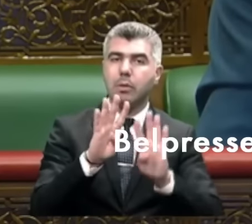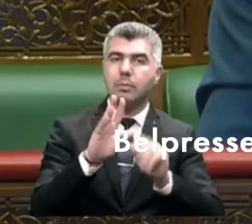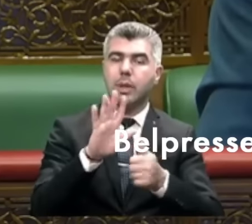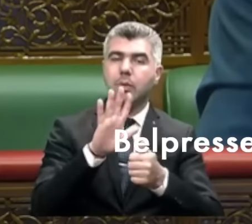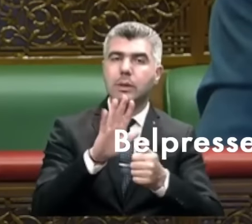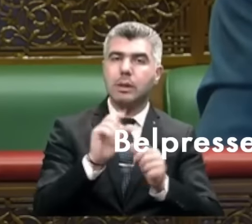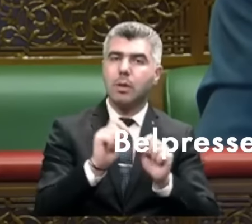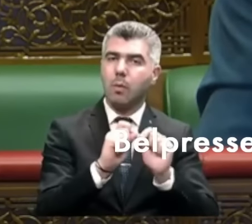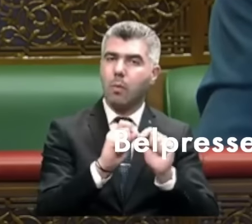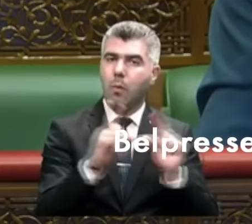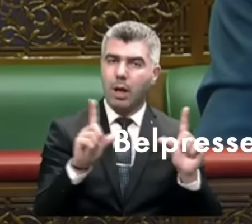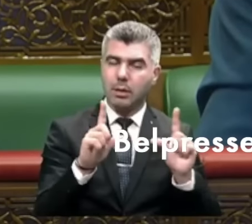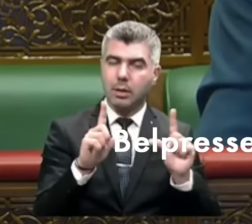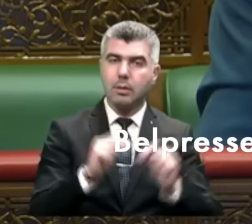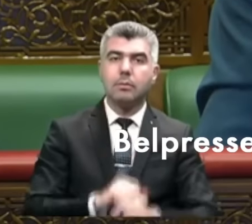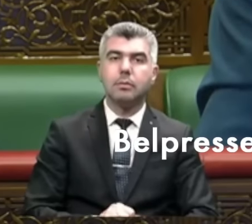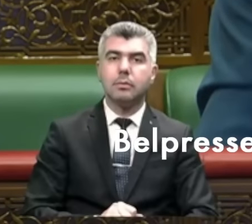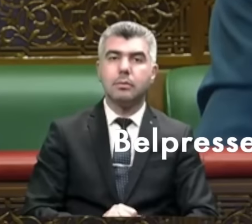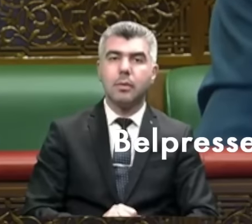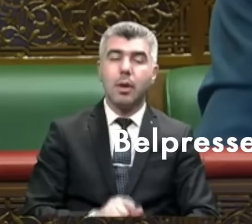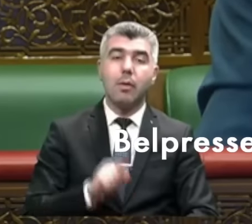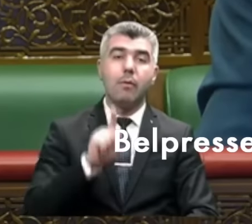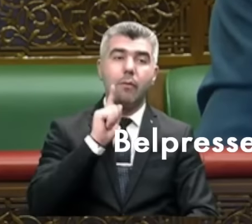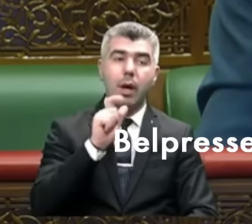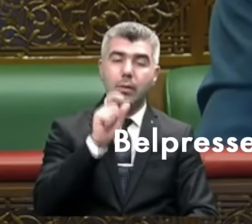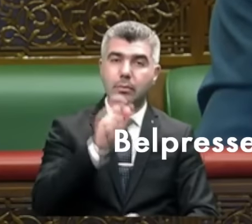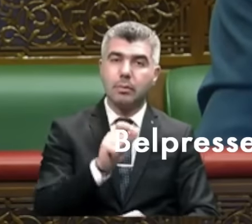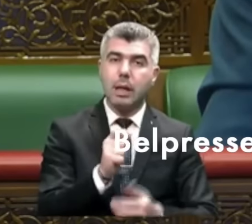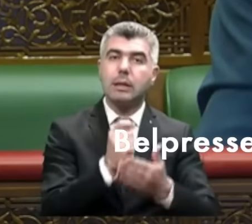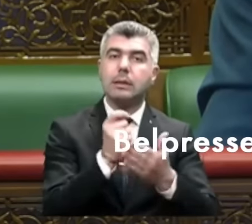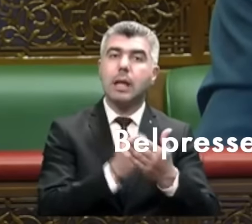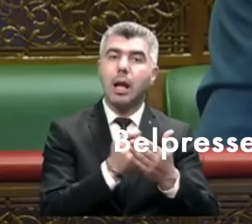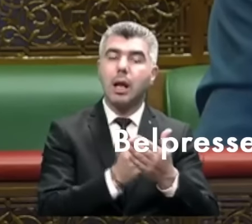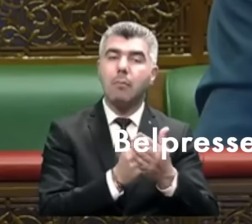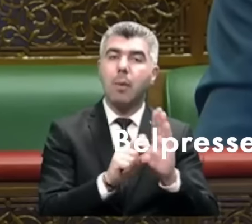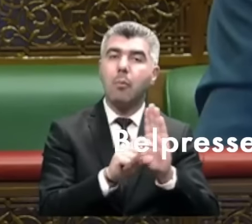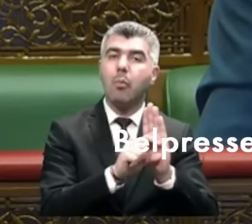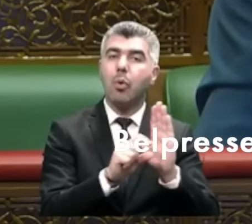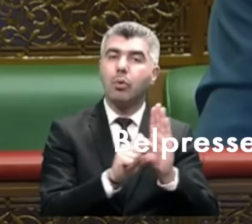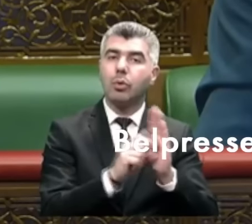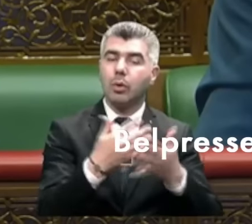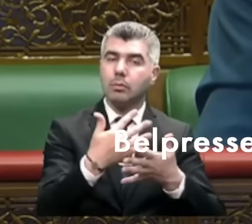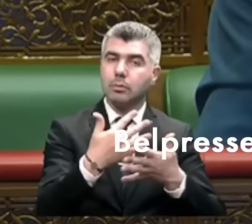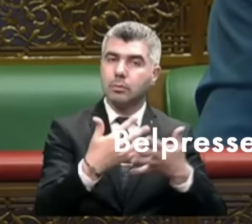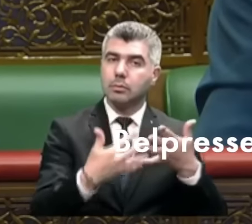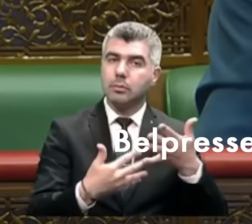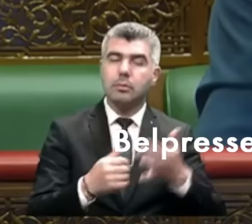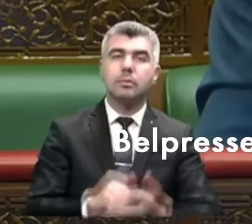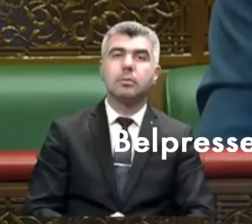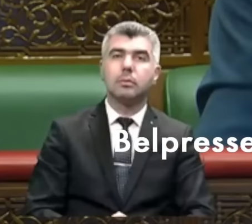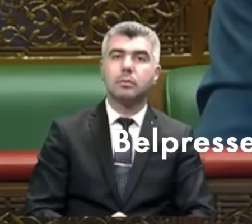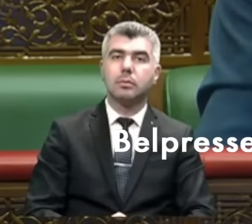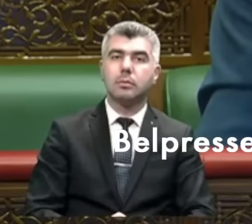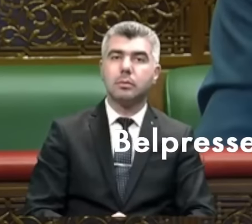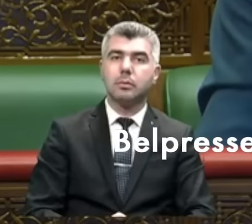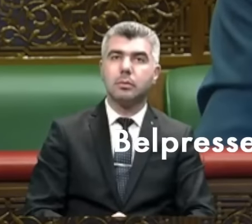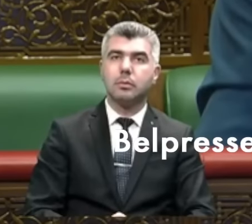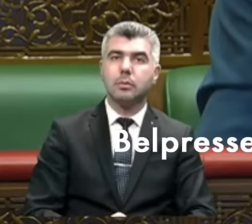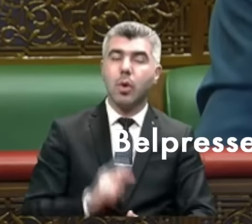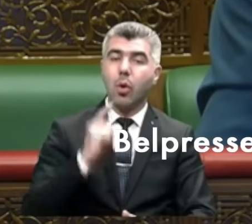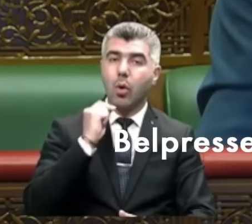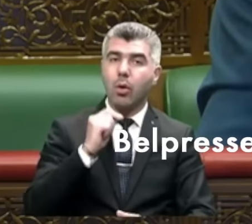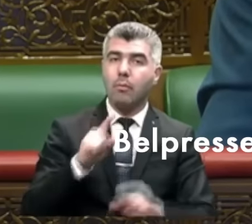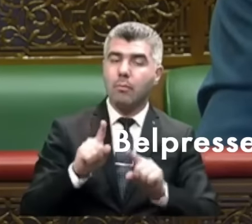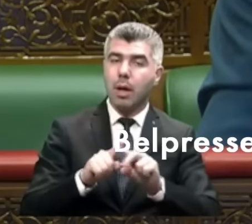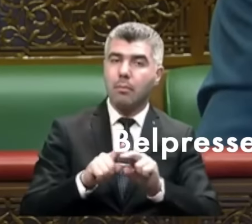واضحه يعني على الامين انه يذكر طلبه تناول الكلمه بالمواضيع ديالها ومادام ان السيد الامين ما كانش